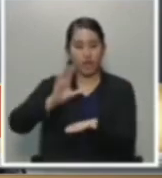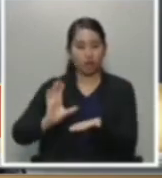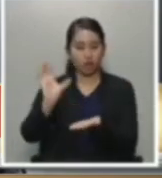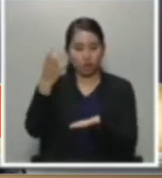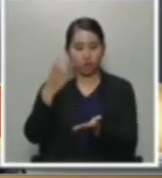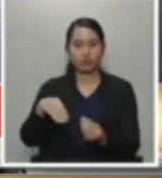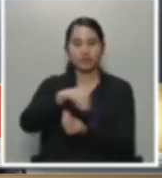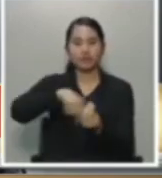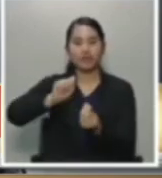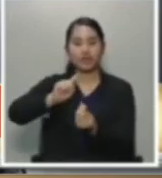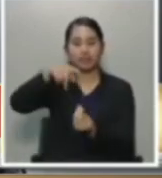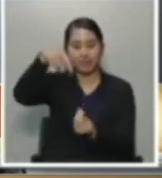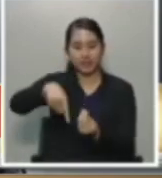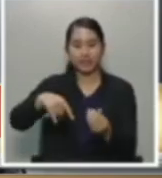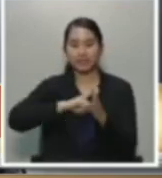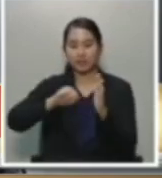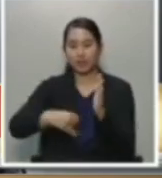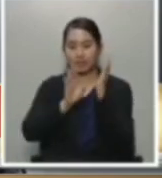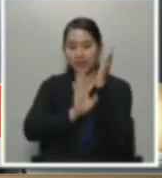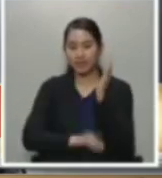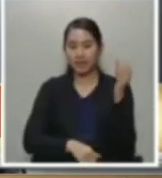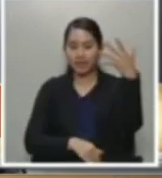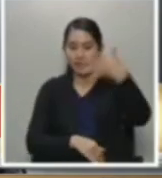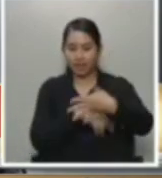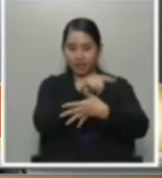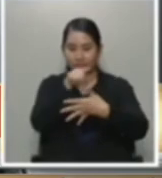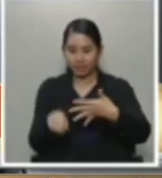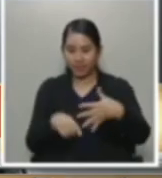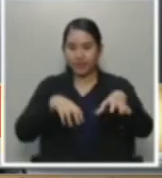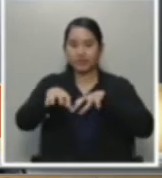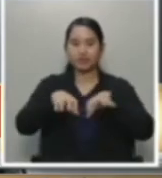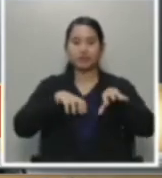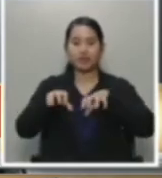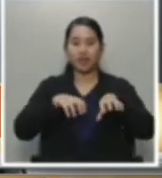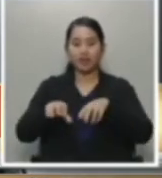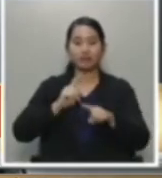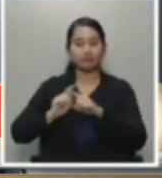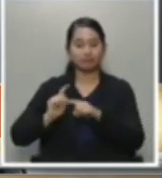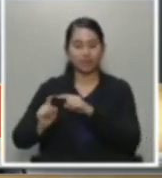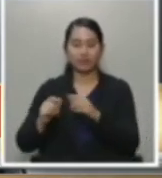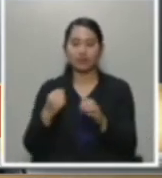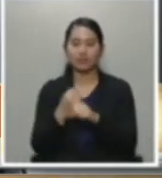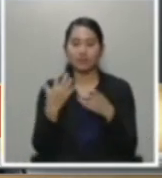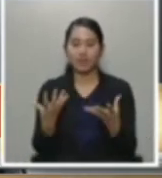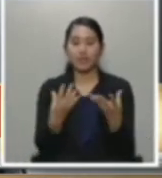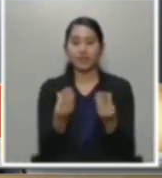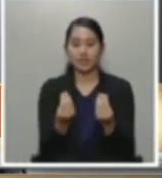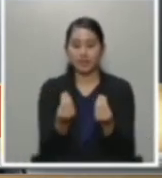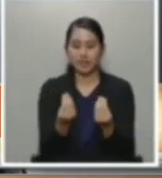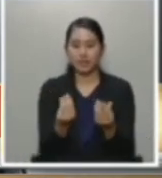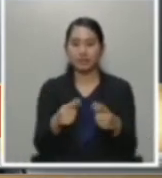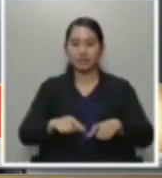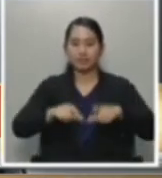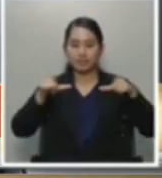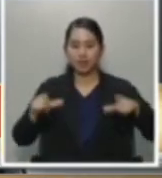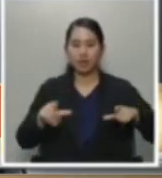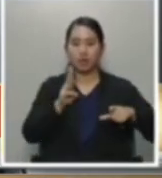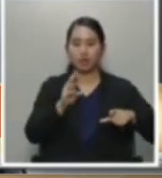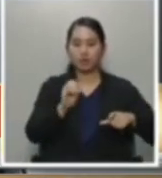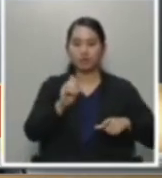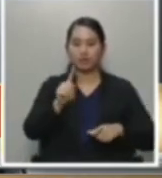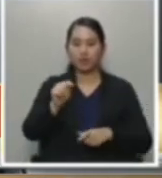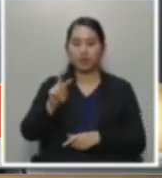กิจพิเศษ5จังหวัดนี้นะครับจะต้องถูกบริหารจัดการโดยการเวนคืนความกว้าง60ตารางกิโลเม